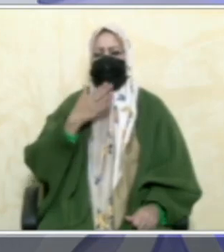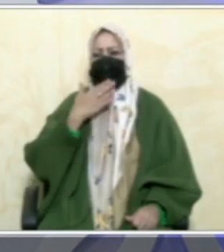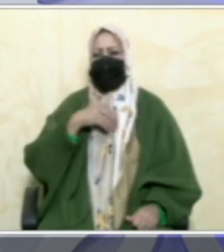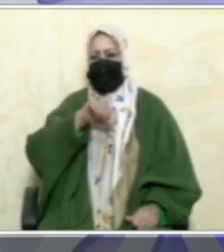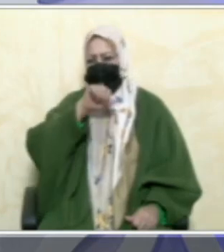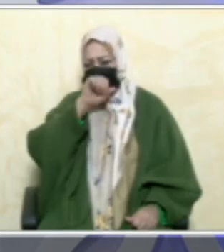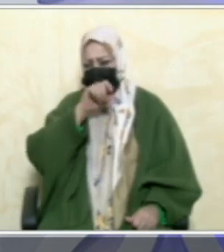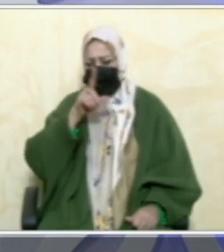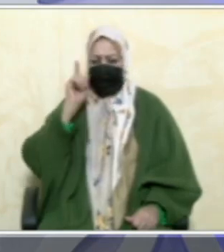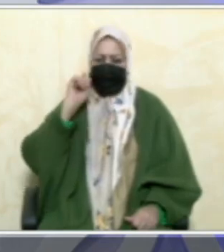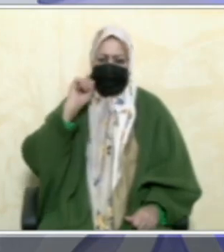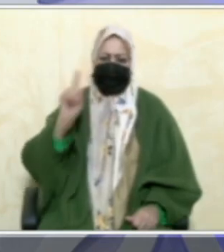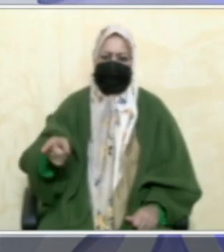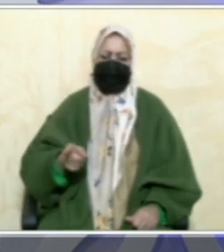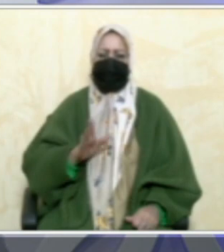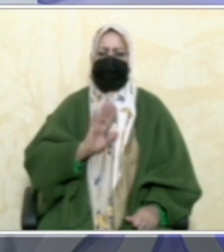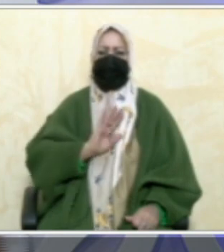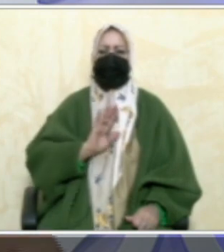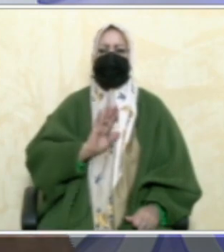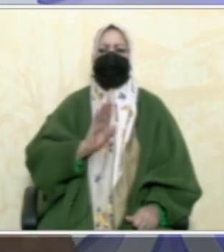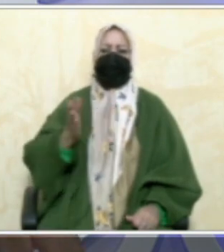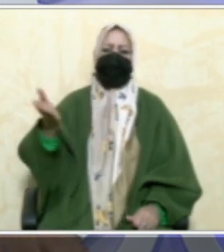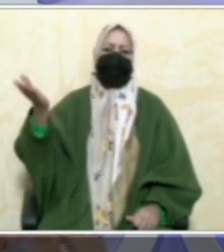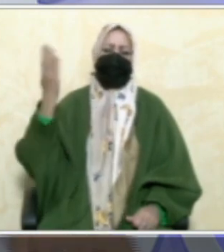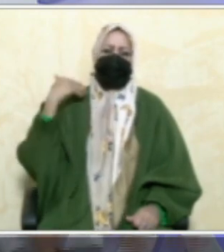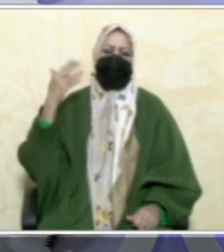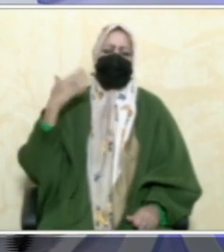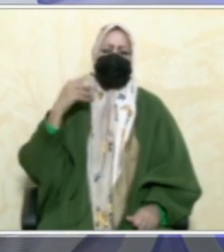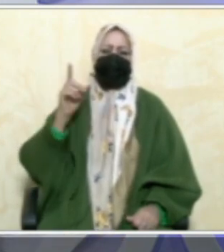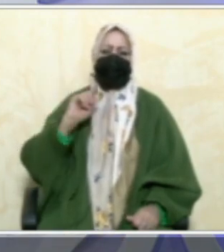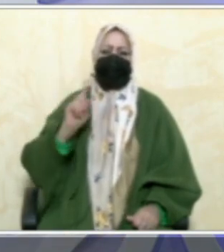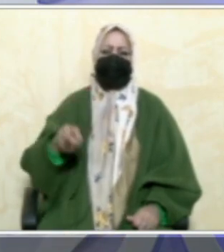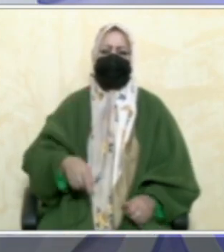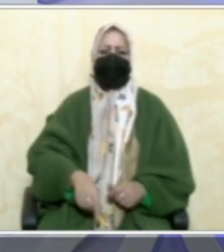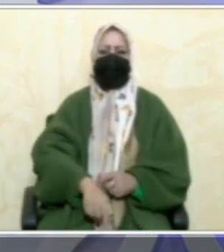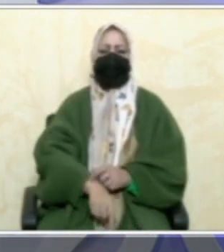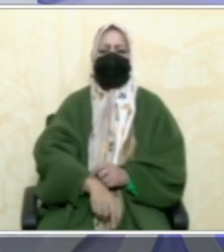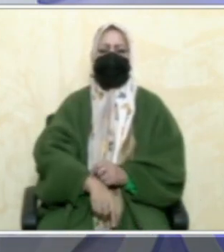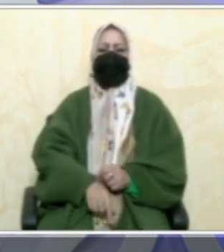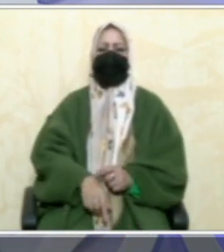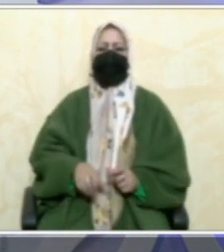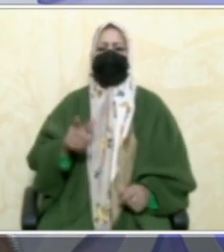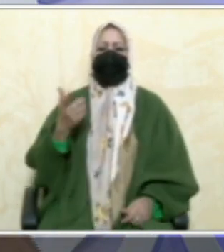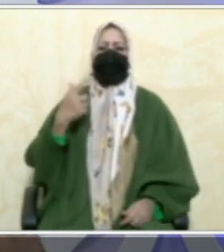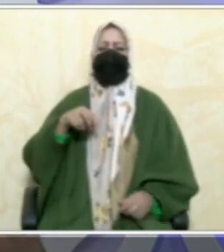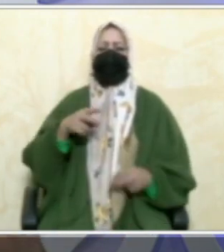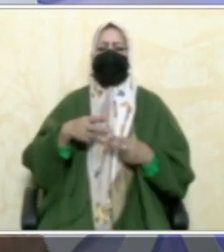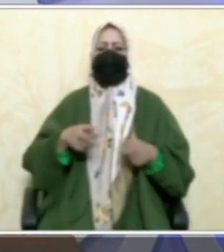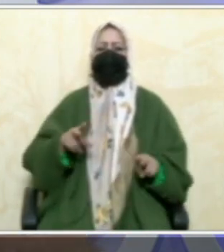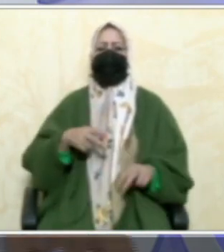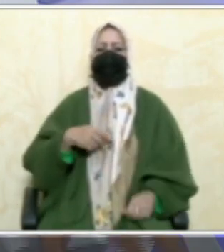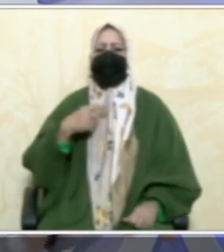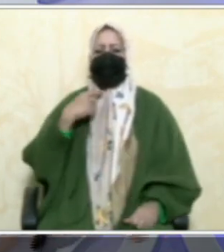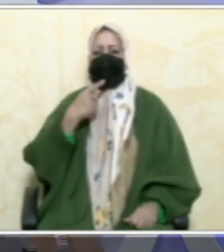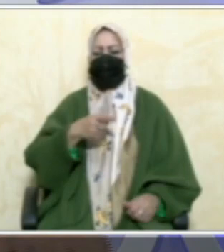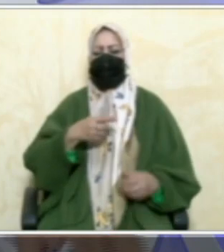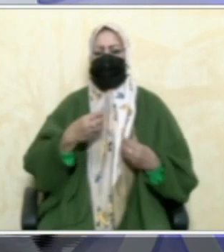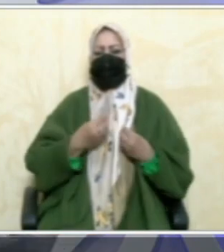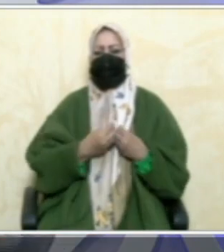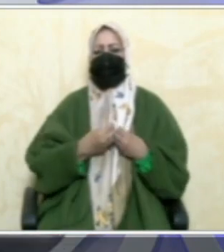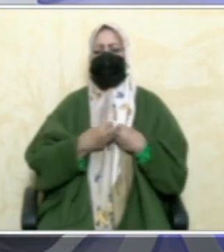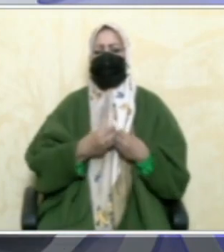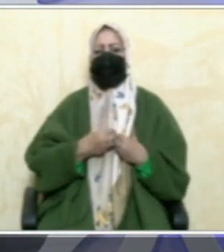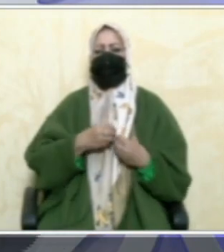منذ فترة. فإن كان لكم فتح من الله قالوا ألم نكن معكم وإن كان للكافرين